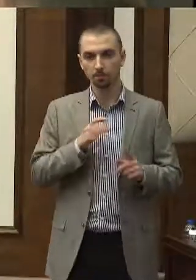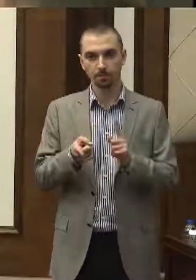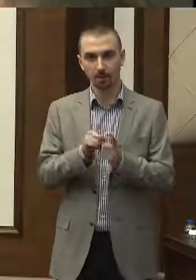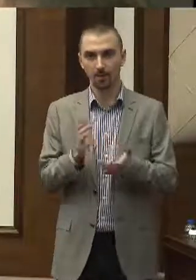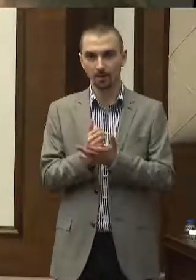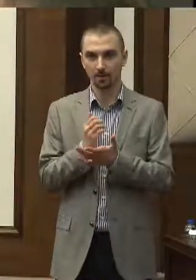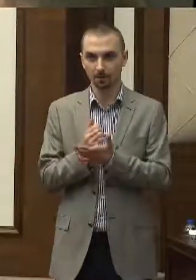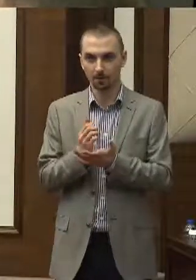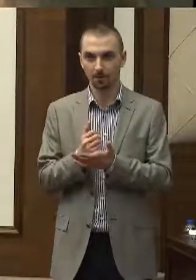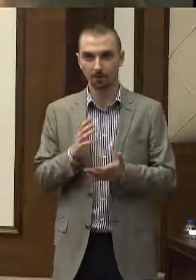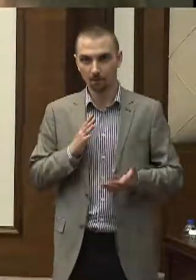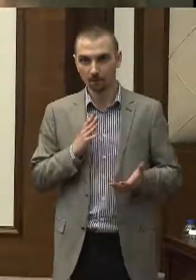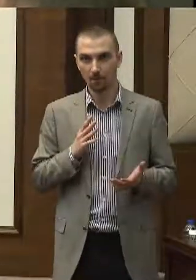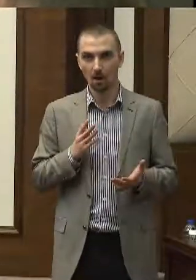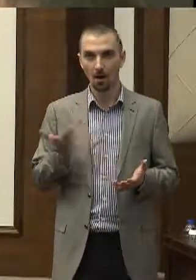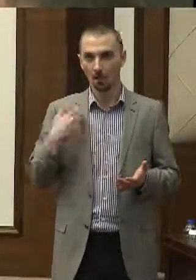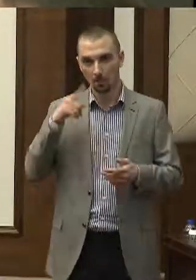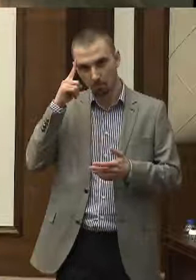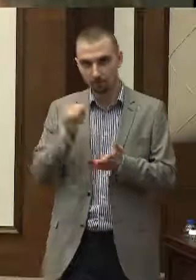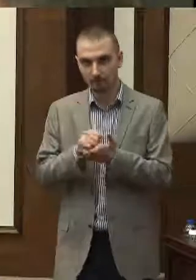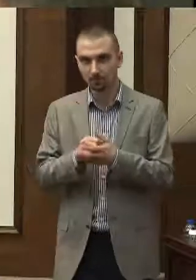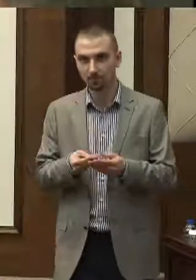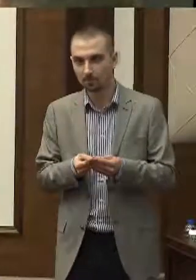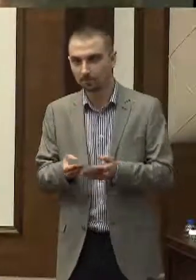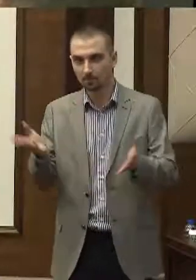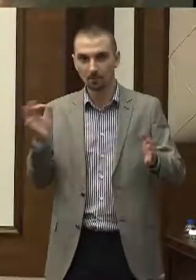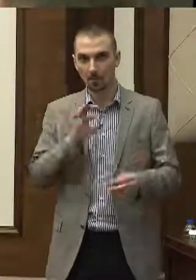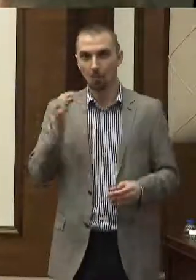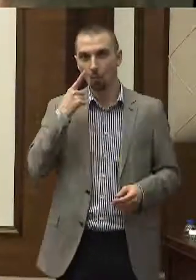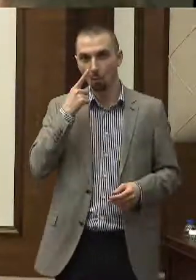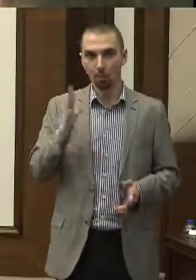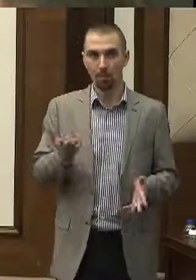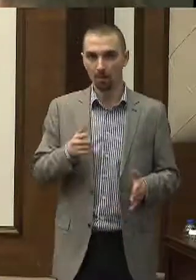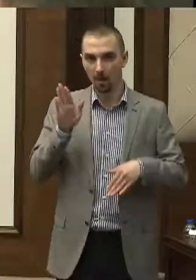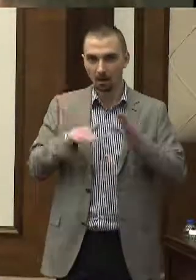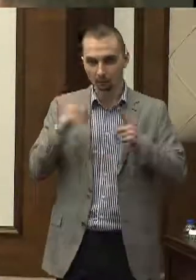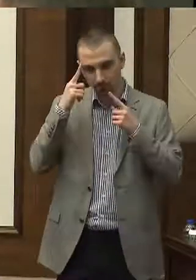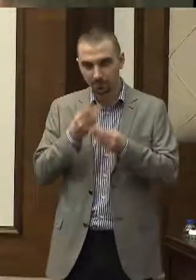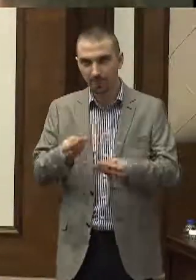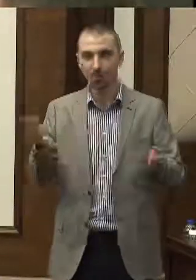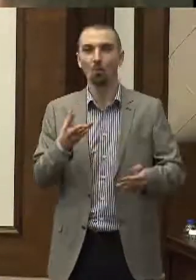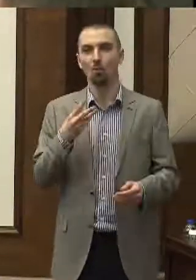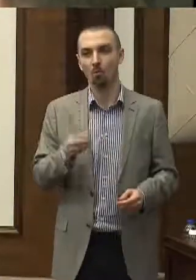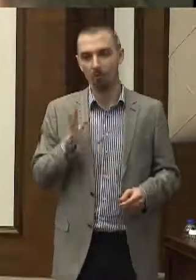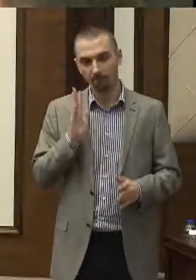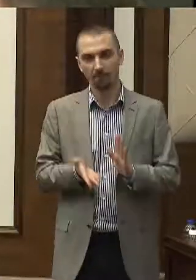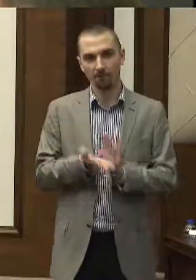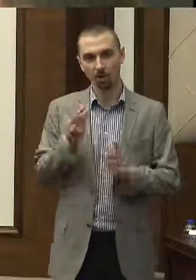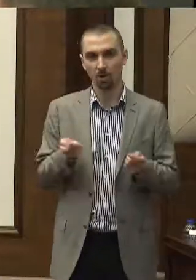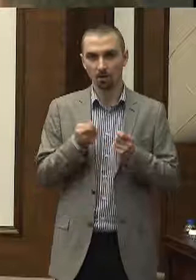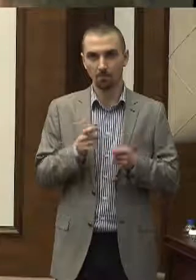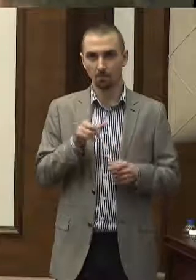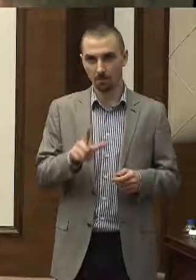bunu maalesef yerel basında veya ulusal basında göremedik. Bu başarıları da öne çıkarmamız için çalışmalar yapmamız gerektiğini